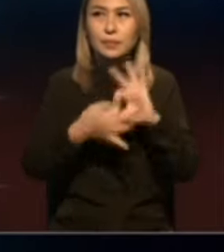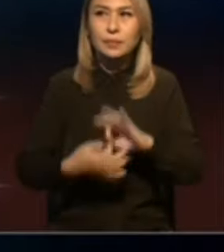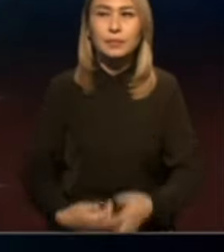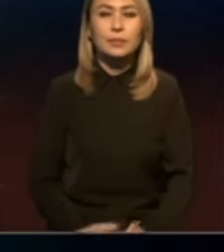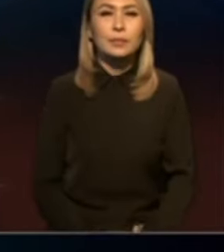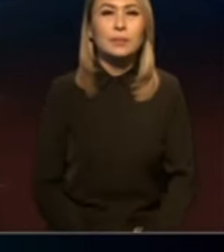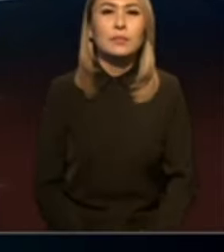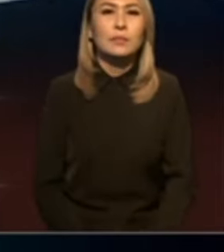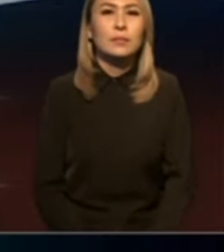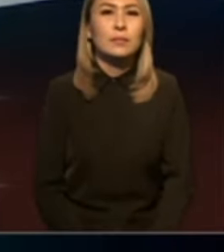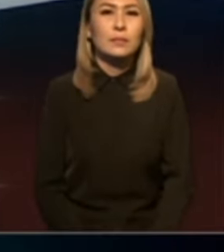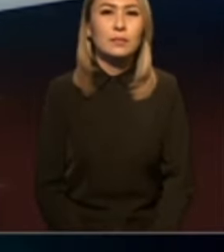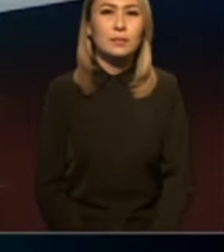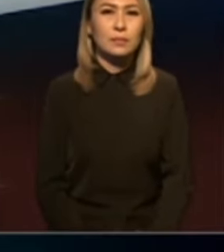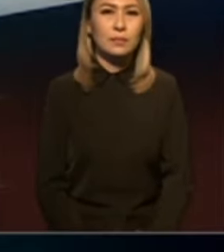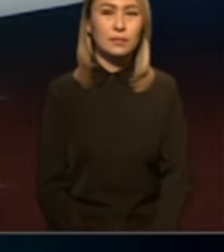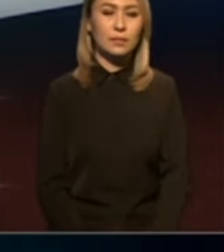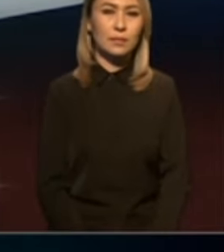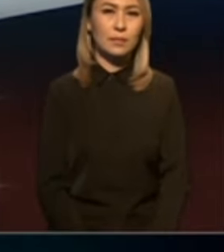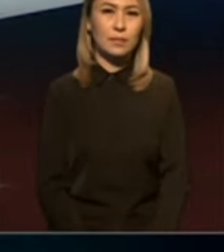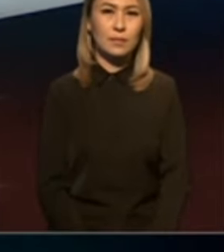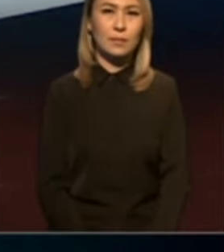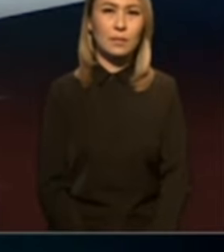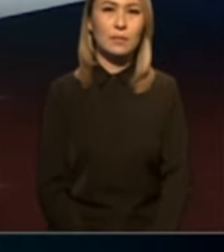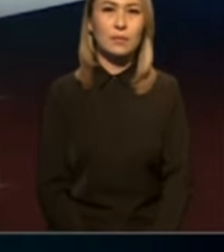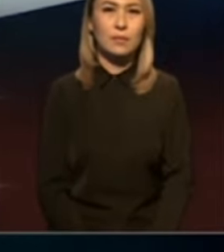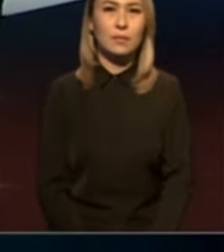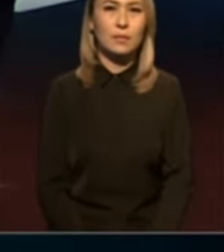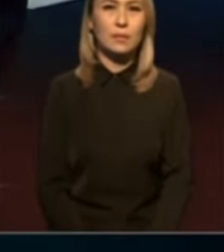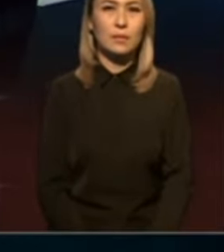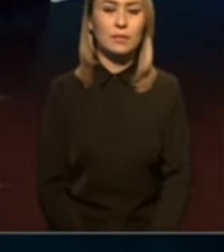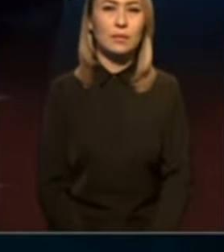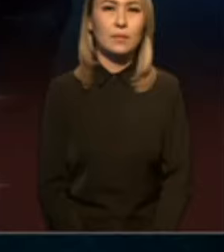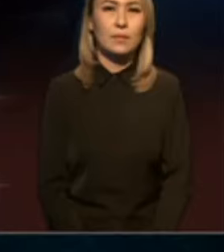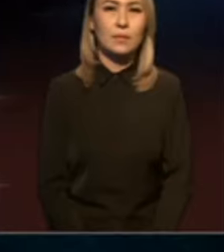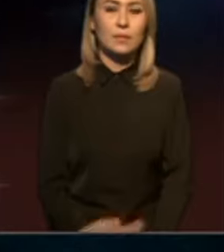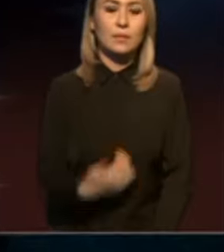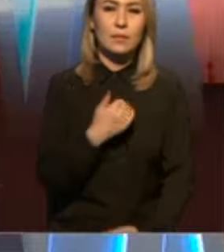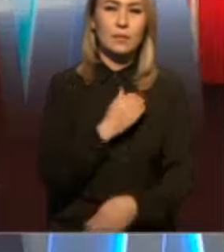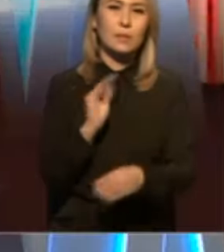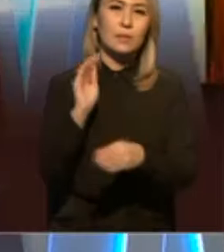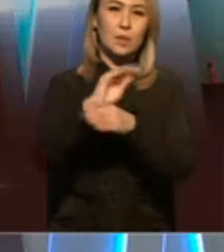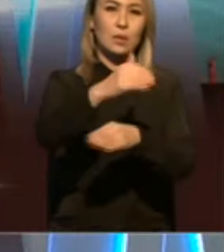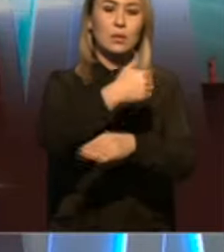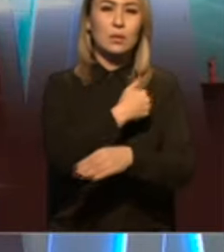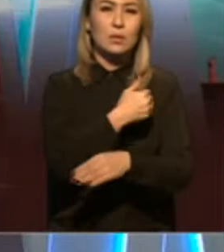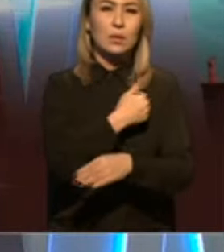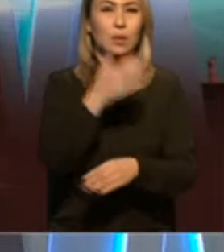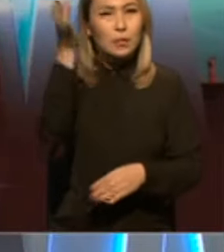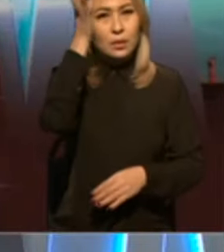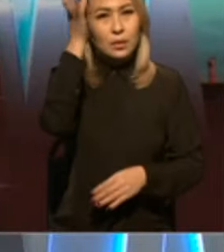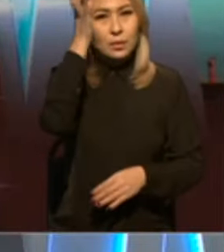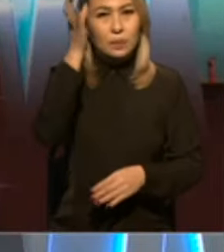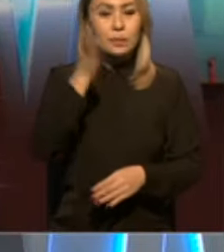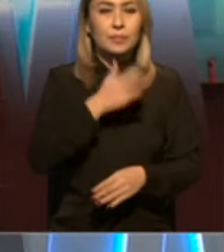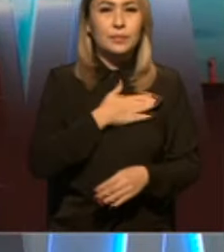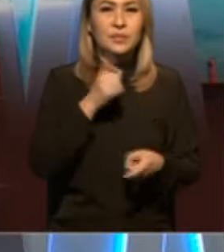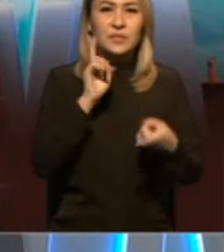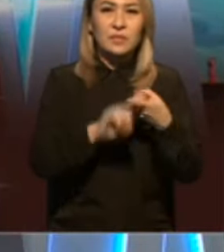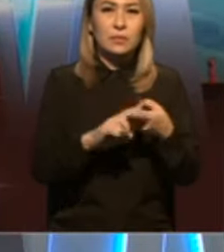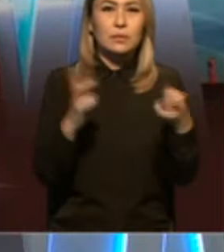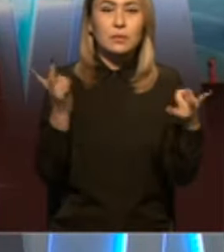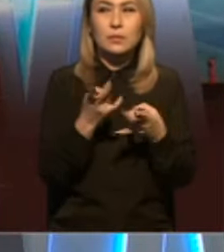өзіміз. Әрі қарай жалғастырсақ, енді қымбат спикерлер қосымша айтсам болады ма? Айтып кетті жаңағы ғылыми тұрғыдан бізге байланысын нығайту